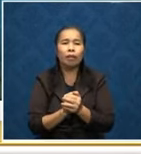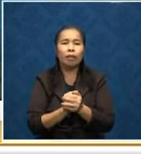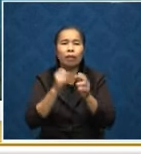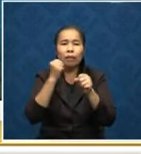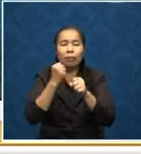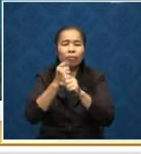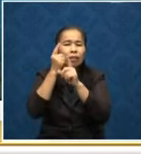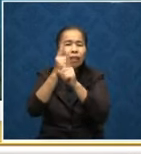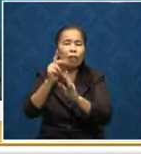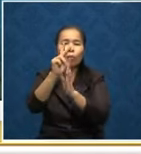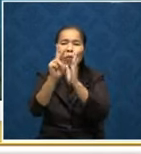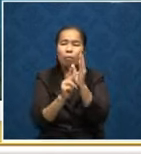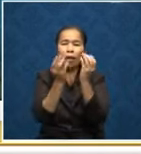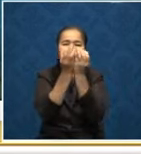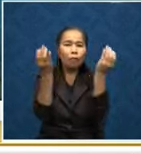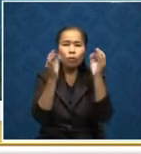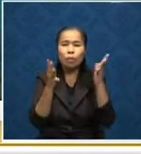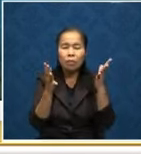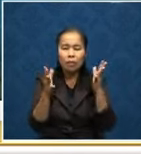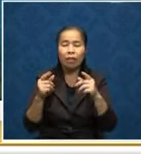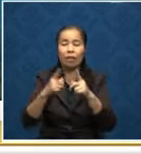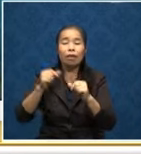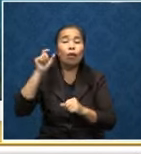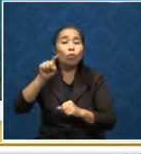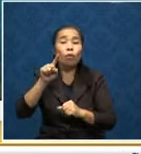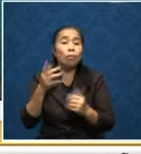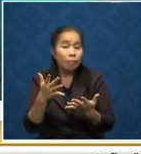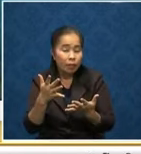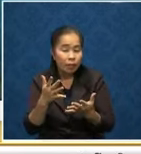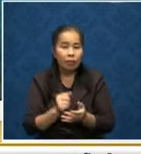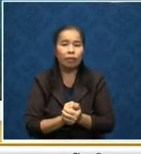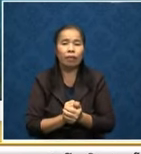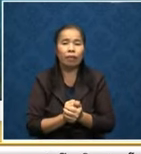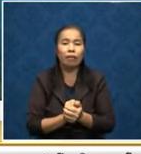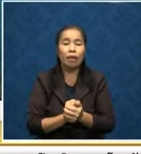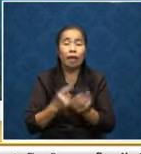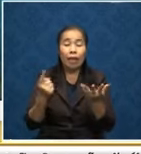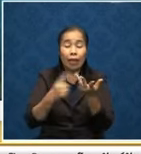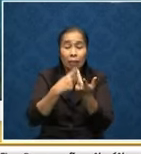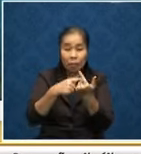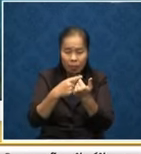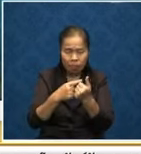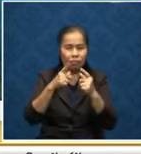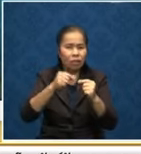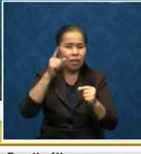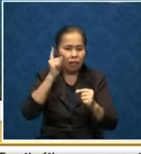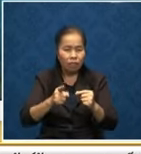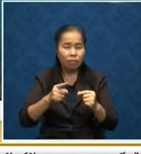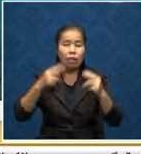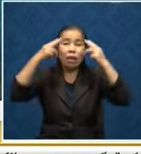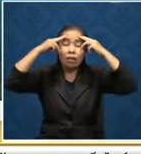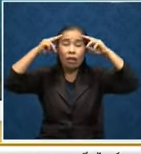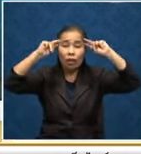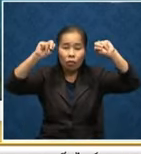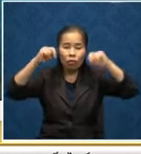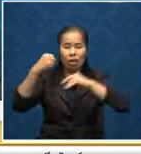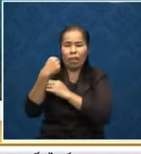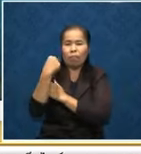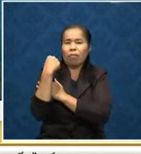ามรัฐธรรมนูญเพราะว่าไม่ได้เป็นเหตุจำเป็นเร่งด่วนนะครับเราจะเห็นว่าจากตัวเลขสถิติซึ่งเป็นข้อเท็จจริงพลเอกประยุทธ์จันทร์โอชาใช้อำนา